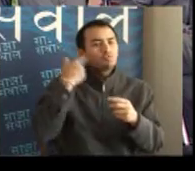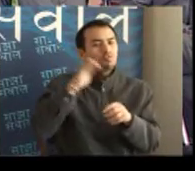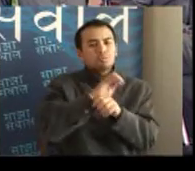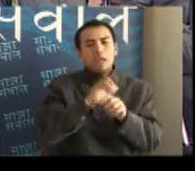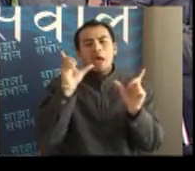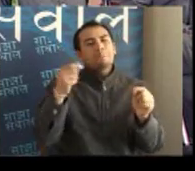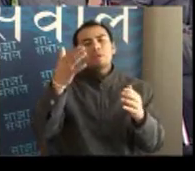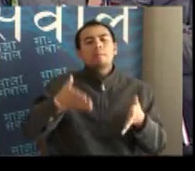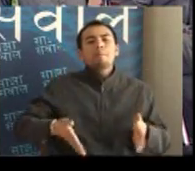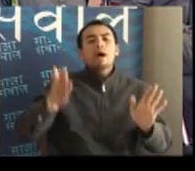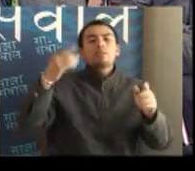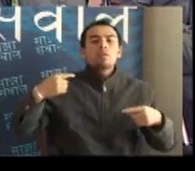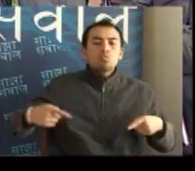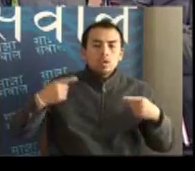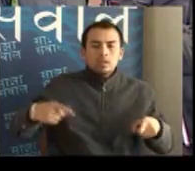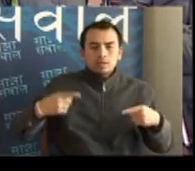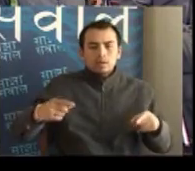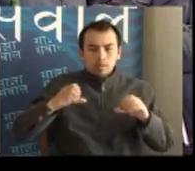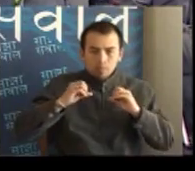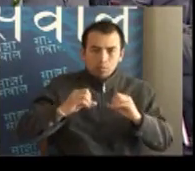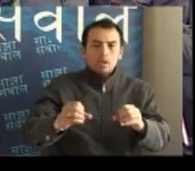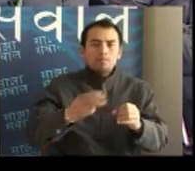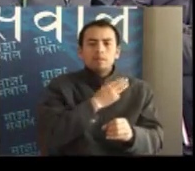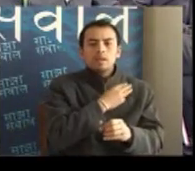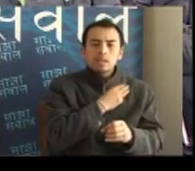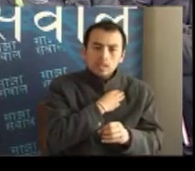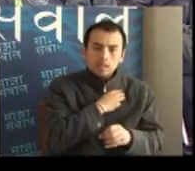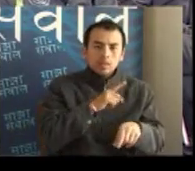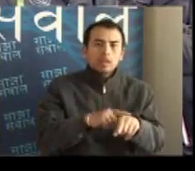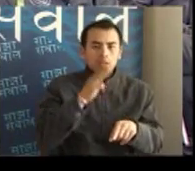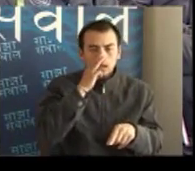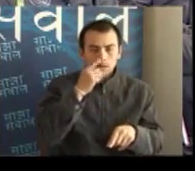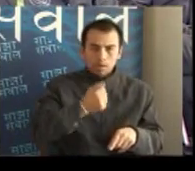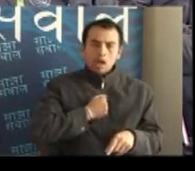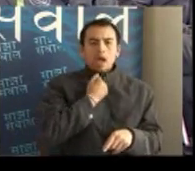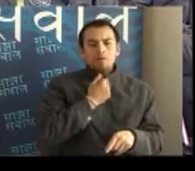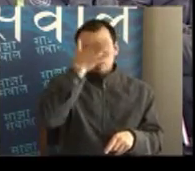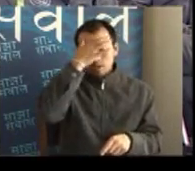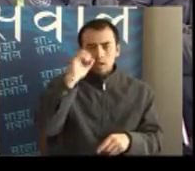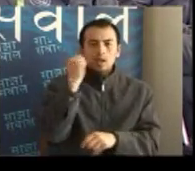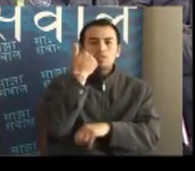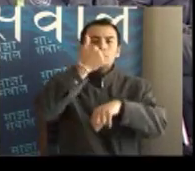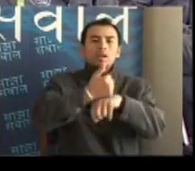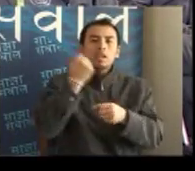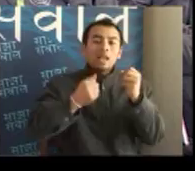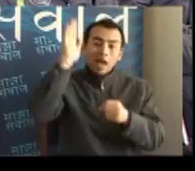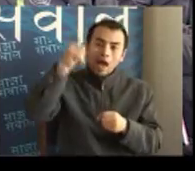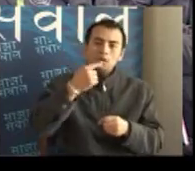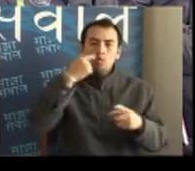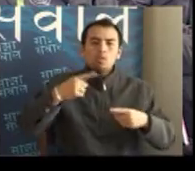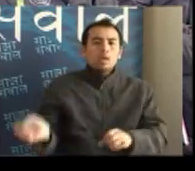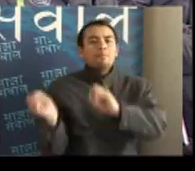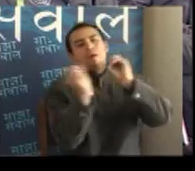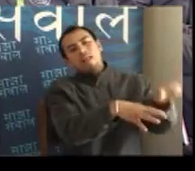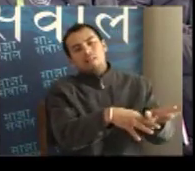चाहिएन, बाटोमा व्हिल चेयर लिएर हिँड्ने मान्छे लिएर हिँड्दाखेरि म आफै पढाएको छु राष्ट्रपतिको गाडी आयो भने मेरो व्हिल